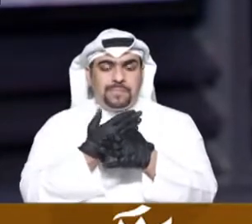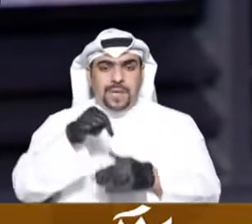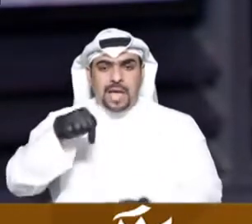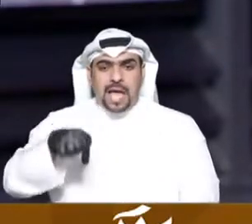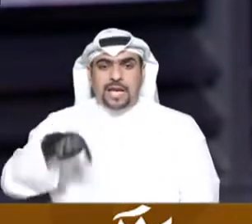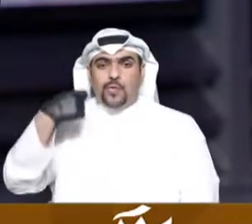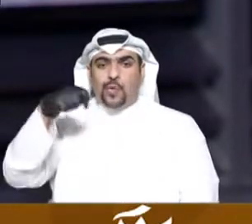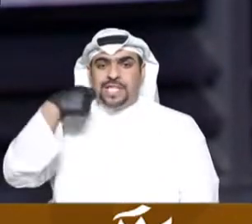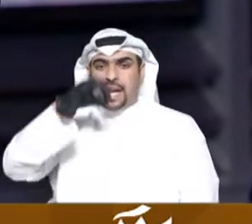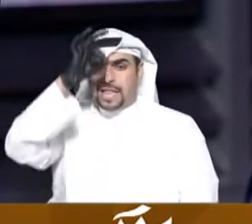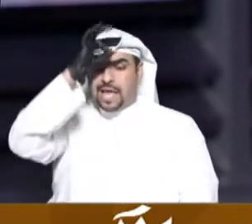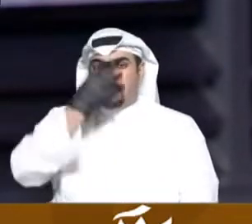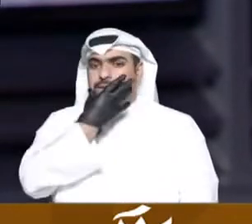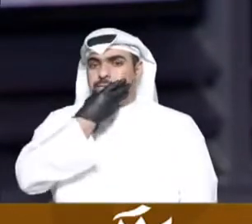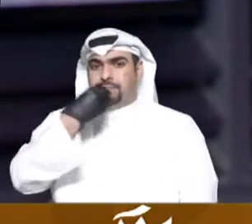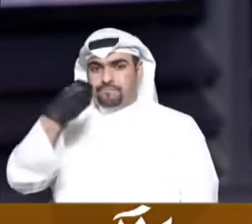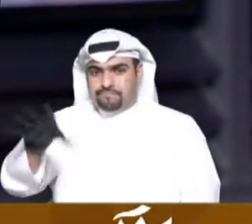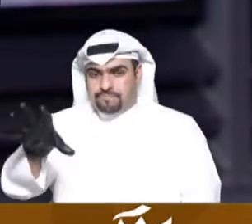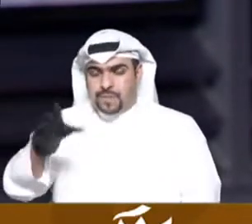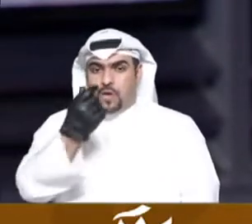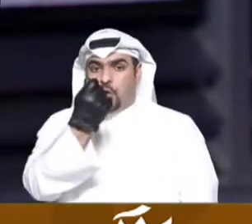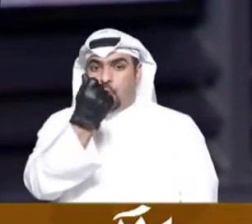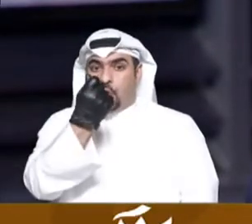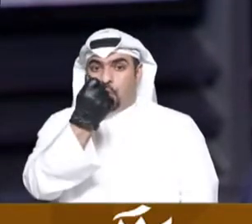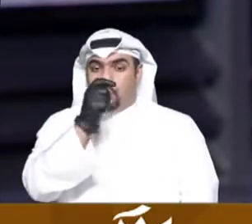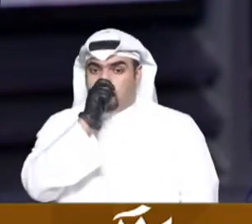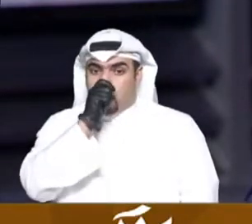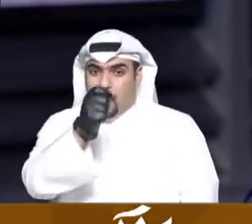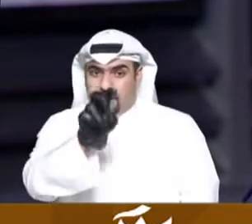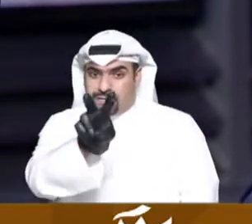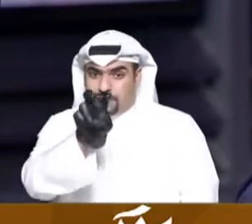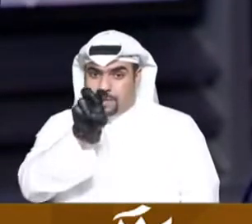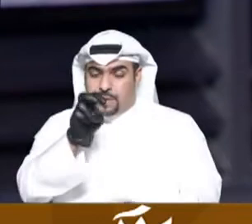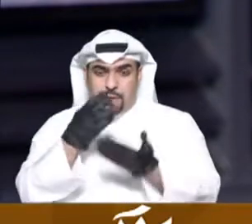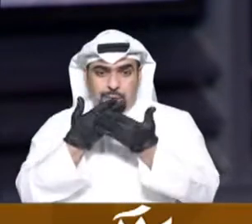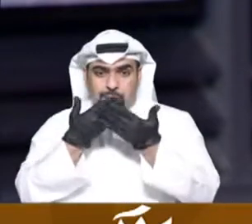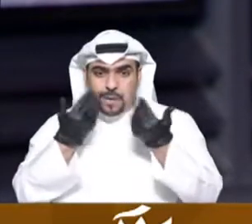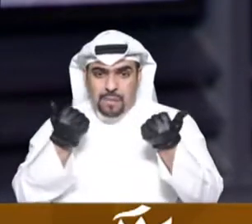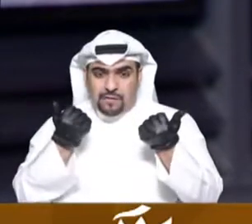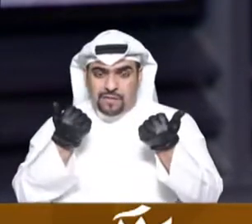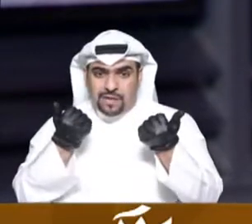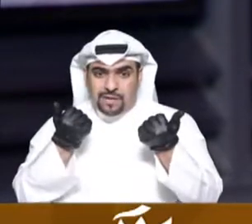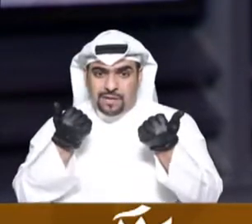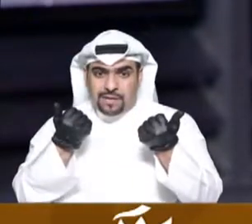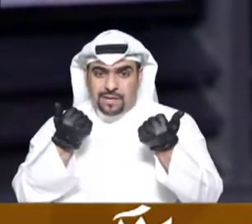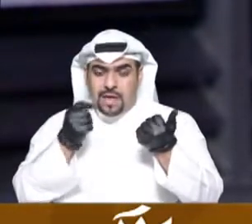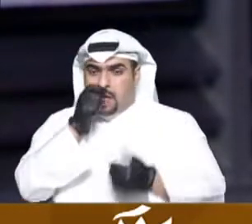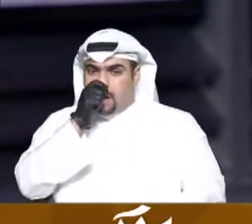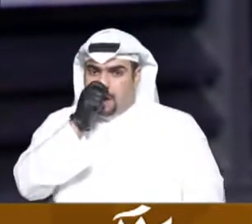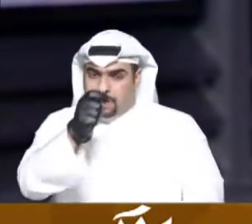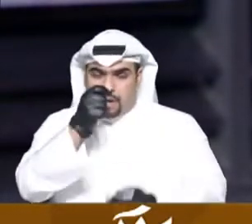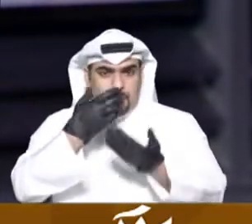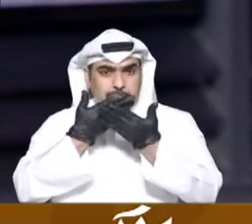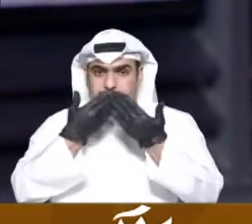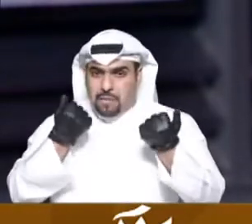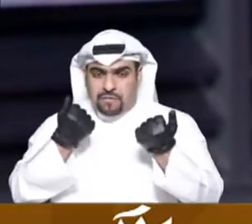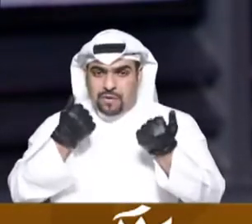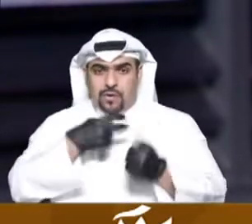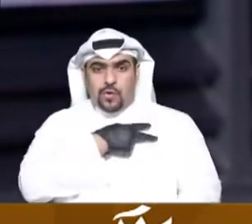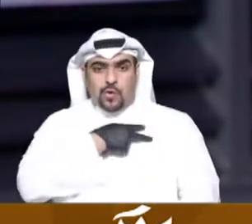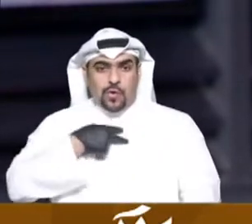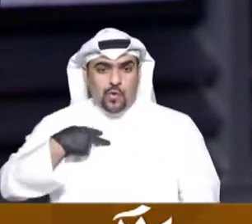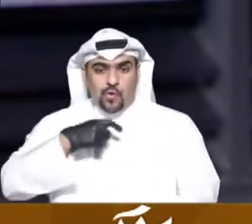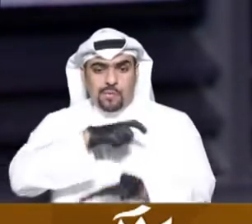على أي مخالفات مالية، لأن تدري أنت في غرامات ترتب على هذا انتهاء الإقامة. فخلال هذه المهلة يستفاد منها، يتم إلغاء